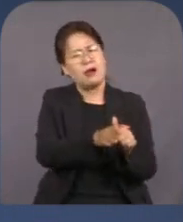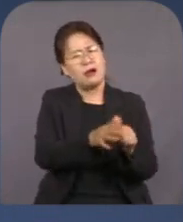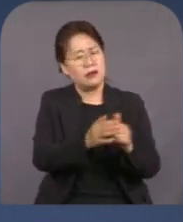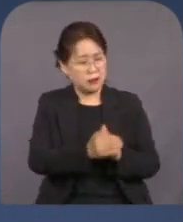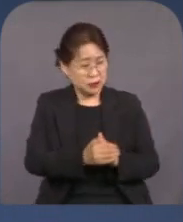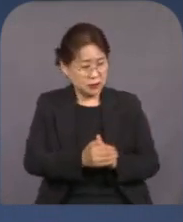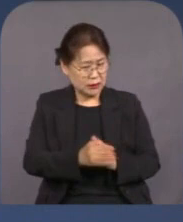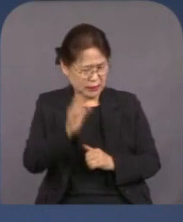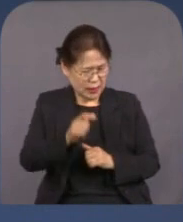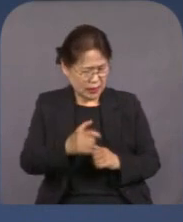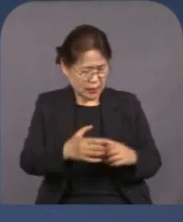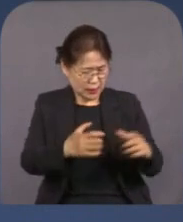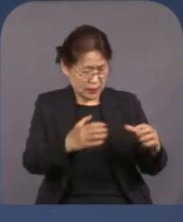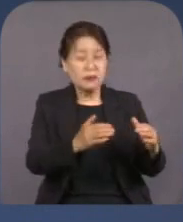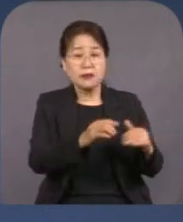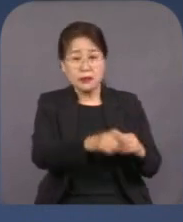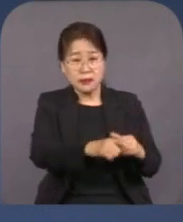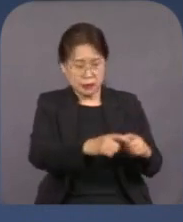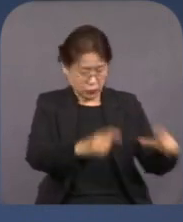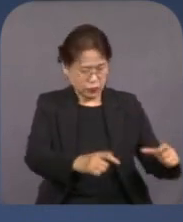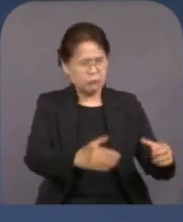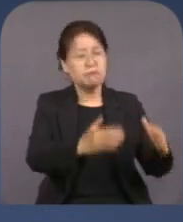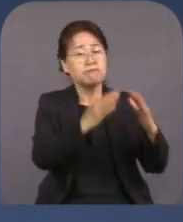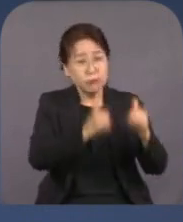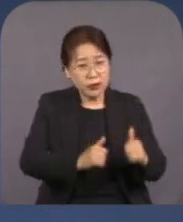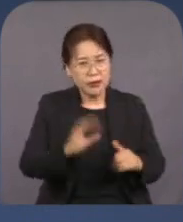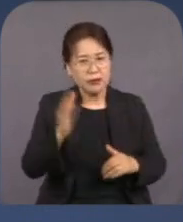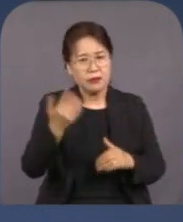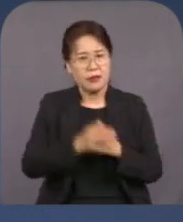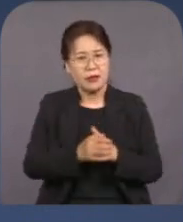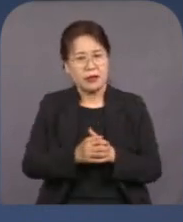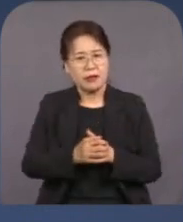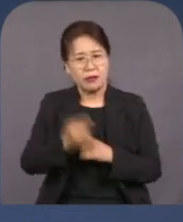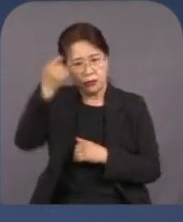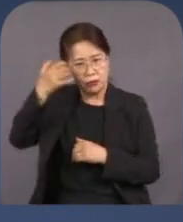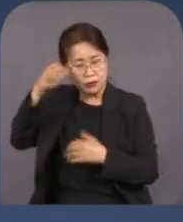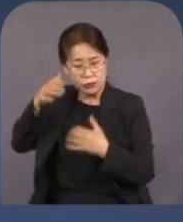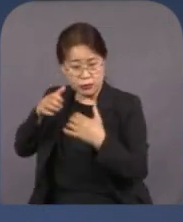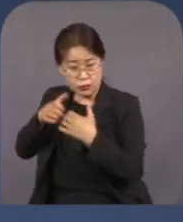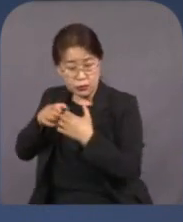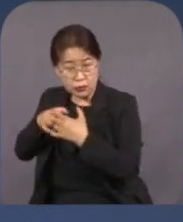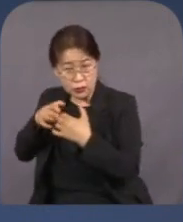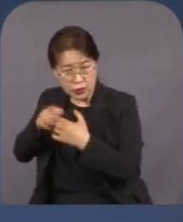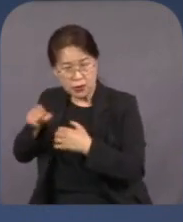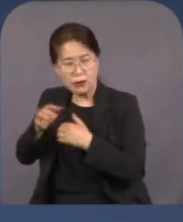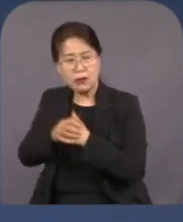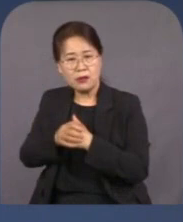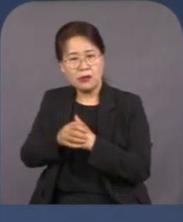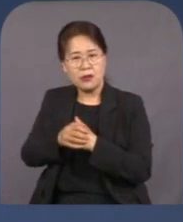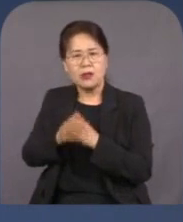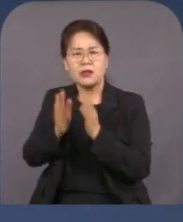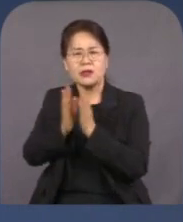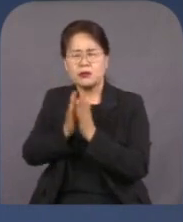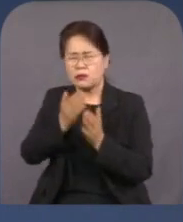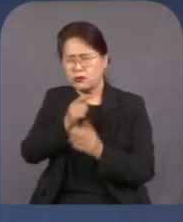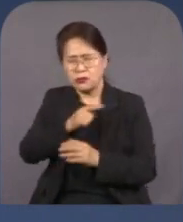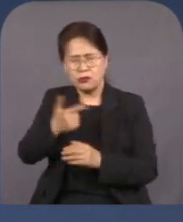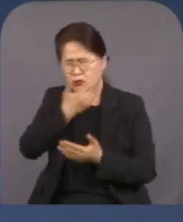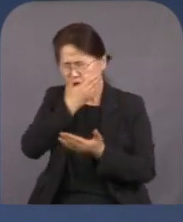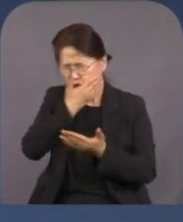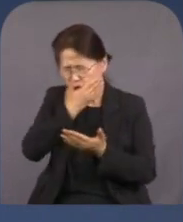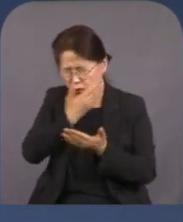무너뜨릴 수가 있는 것입니다 그러므로 영적인 전쟁에 있어서 기도는 너무나 중요합니다